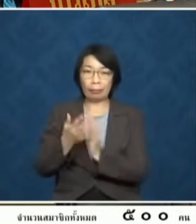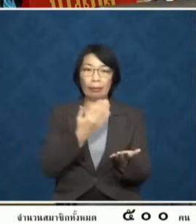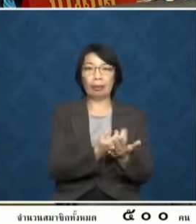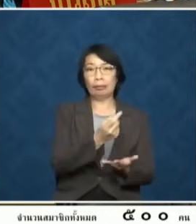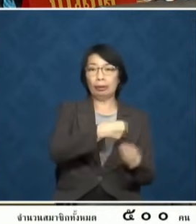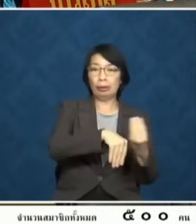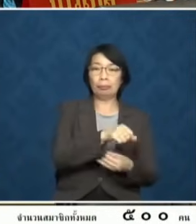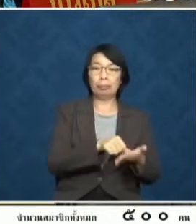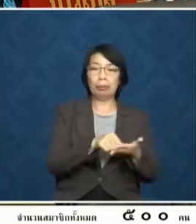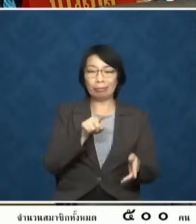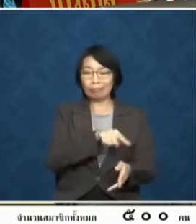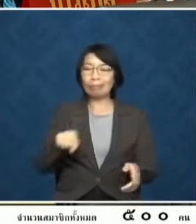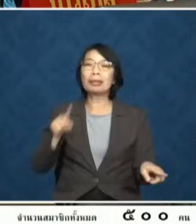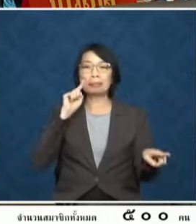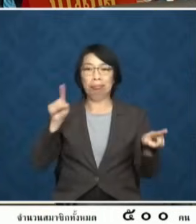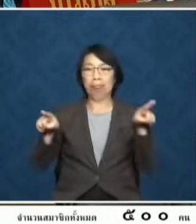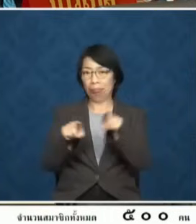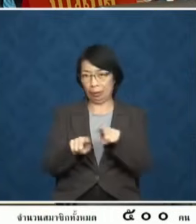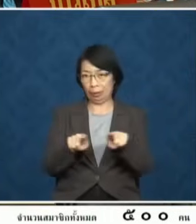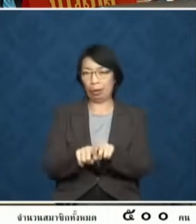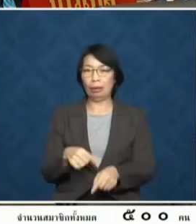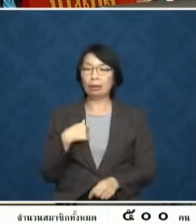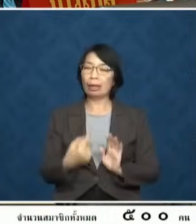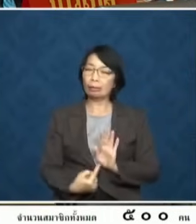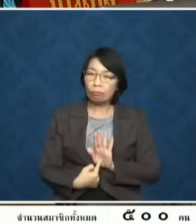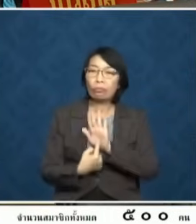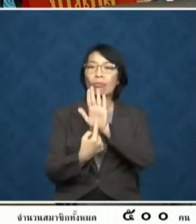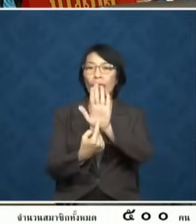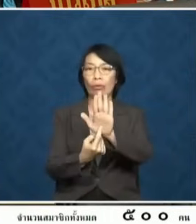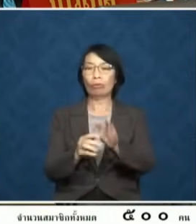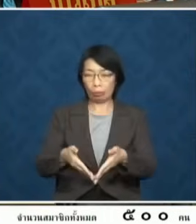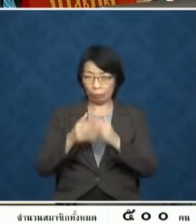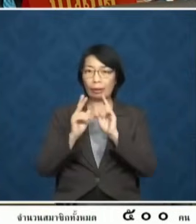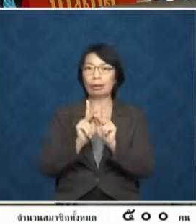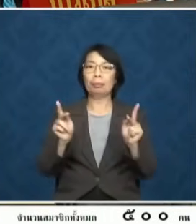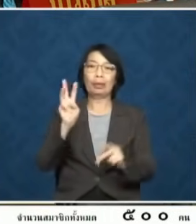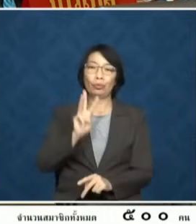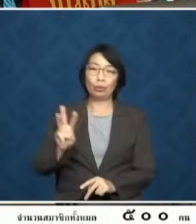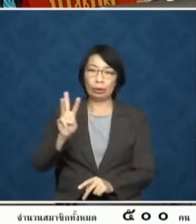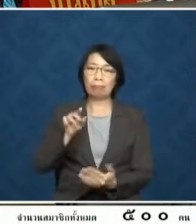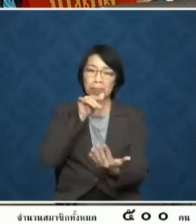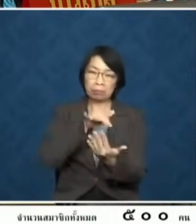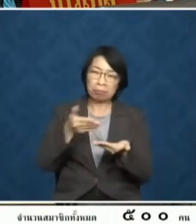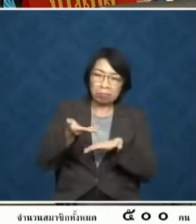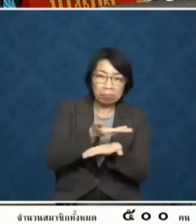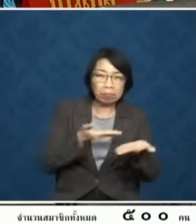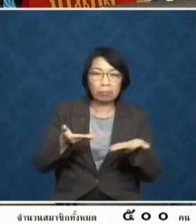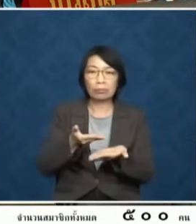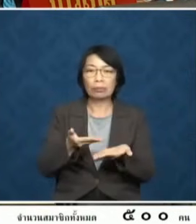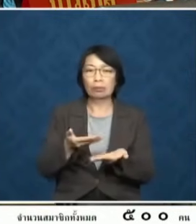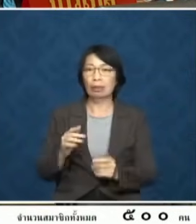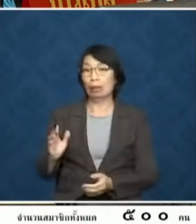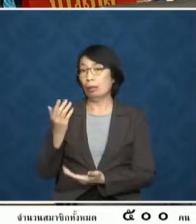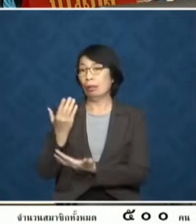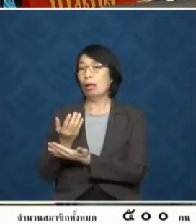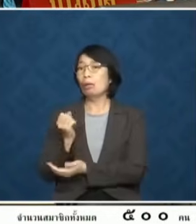ปากท้องคือเรื่องเดียวกันดิฉันจึงขอเสนอให้สภาตั้งกรรมาธิการวิสามัญค่ะเพื่อพิจารณาและศึกษาการถ่ายโอน